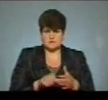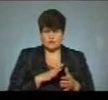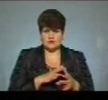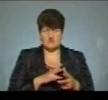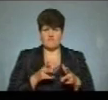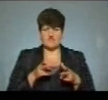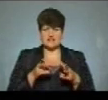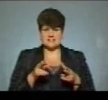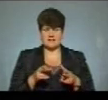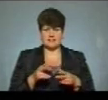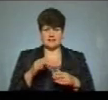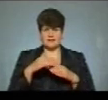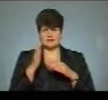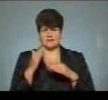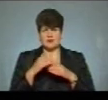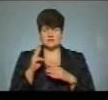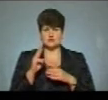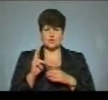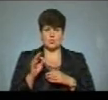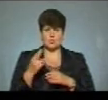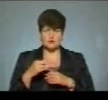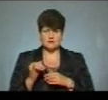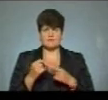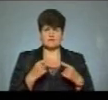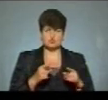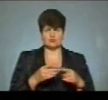дах у «Шкоди», а в іншому автомобілі – двері.